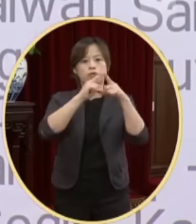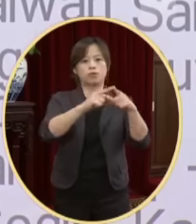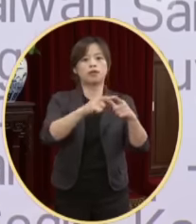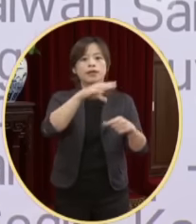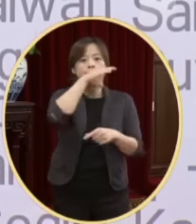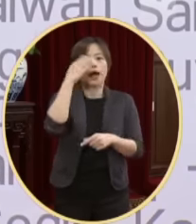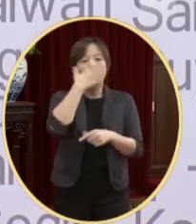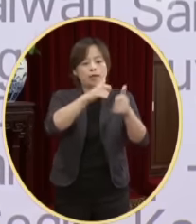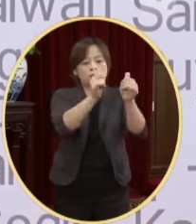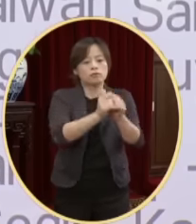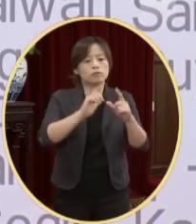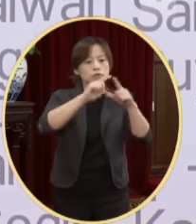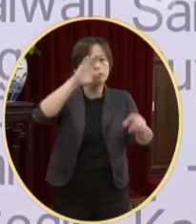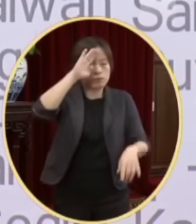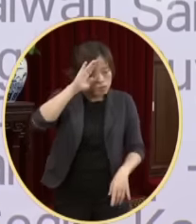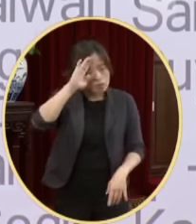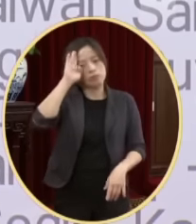雅美族人道歉。